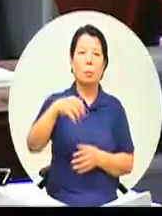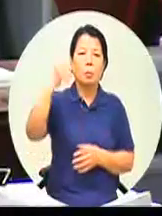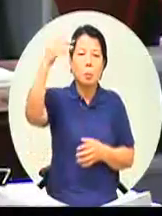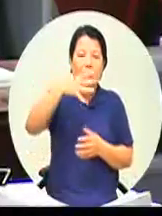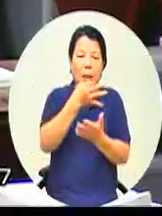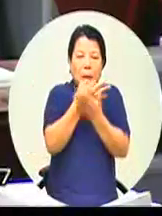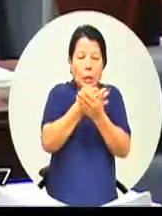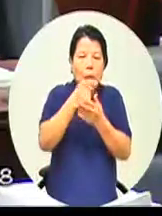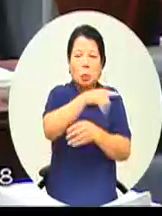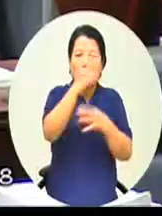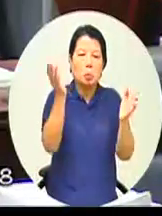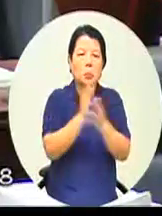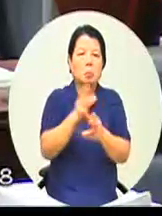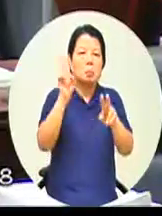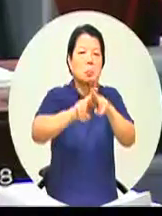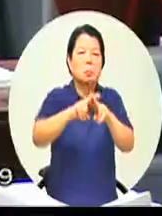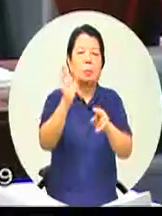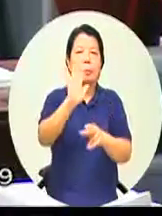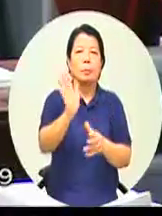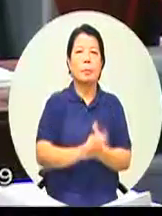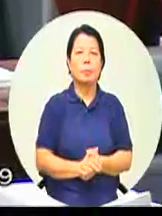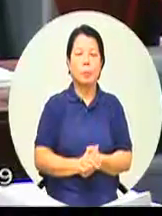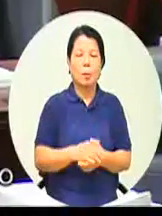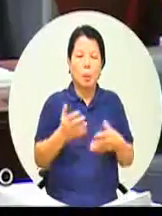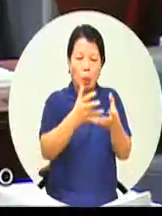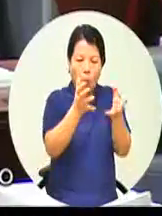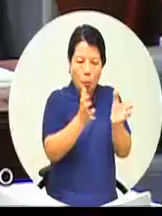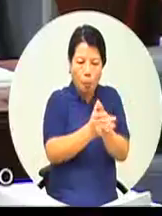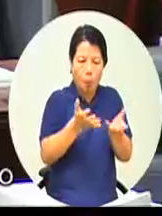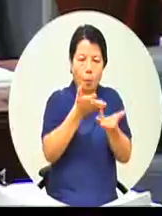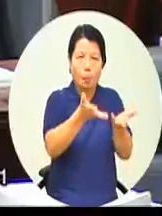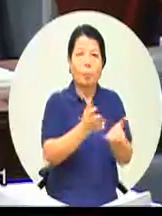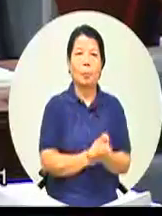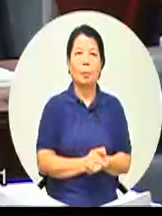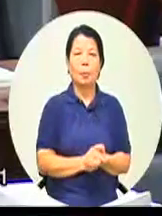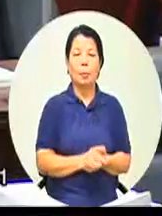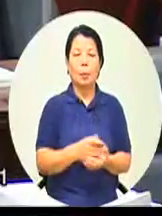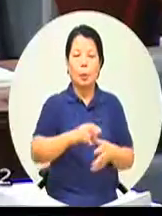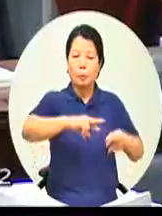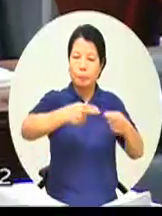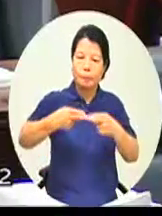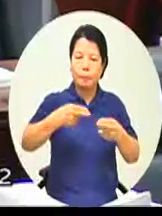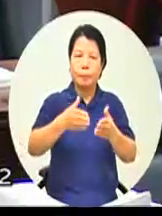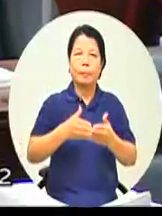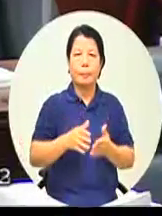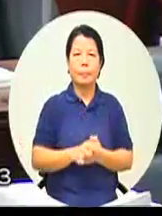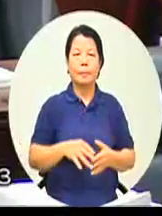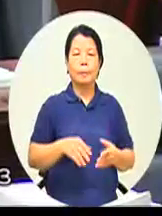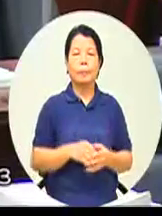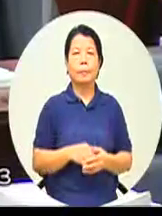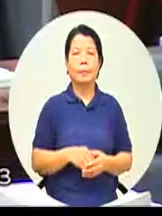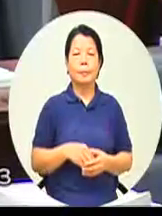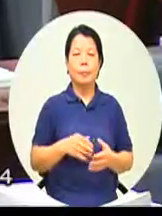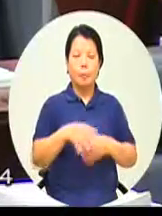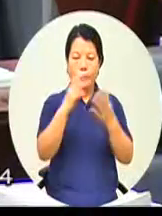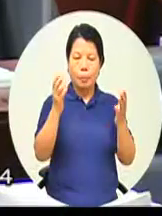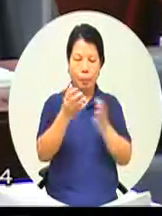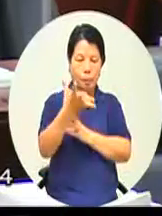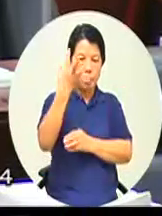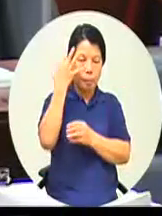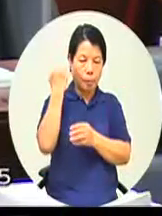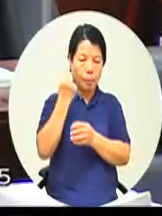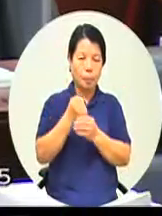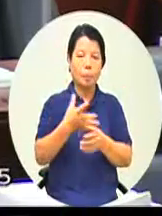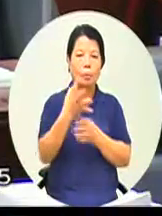遮拢关起，哦，咱会当哦局部哦看怎么样来做调整。哦，当然，在前几天，我们